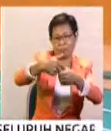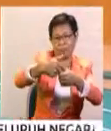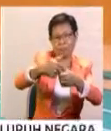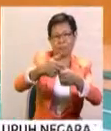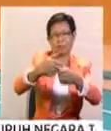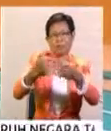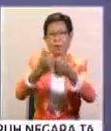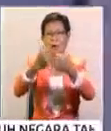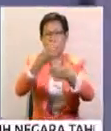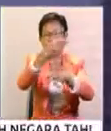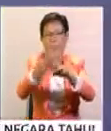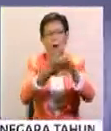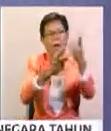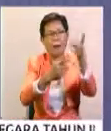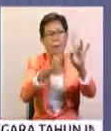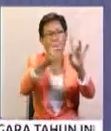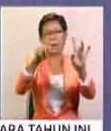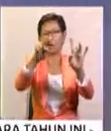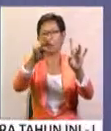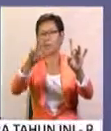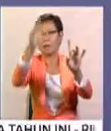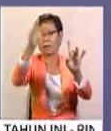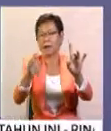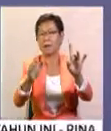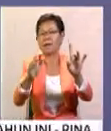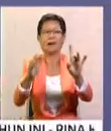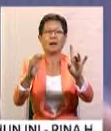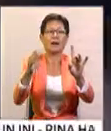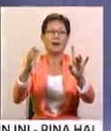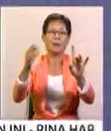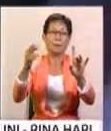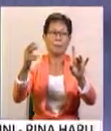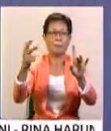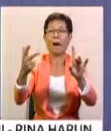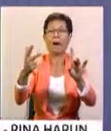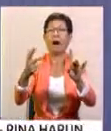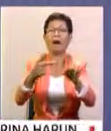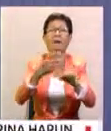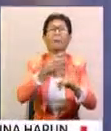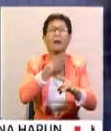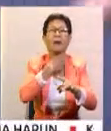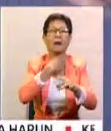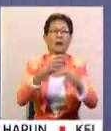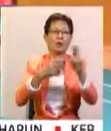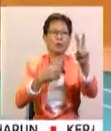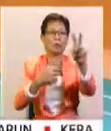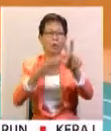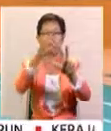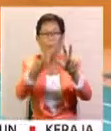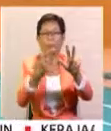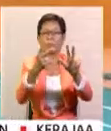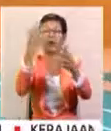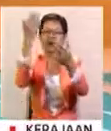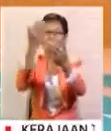kebangsaan 18 hingga 23 Februari di Perak diikuti terbuka Jerman 26 Februari hingga 3 Mac.